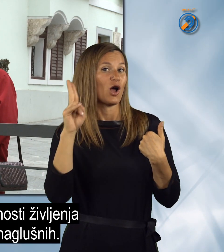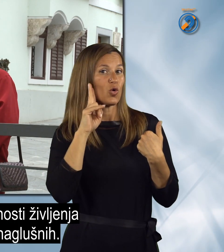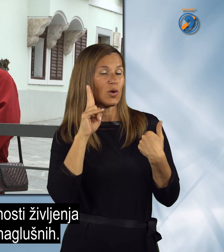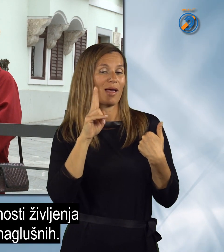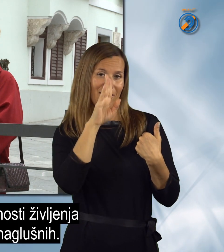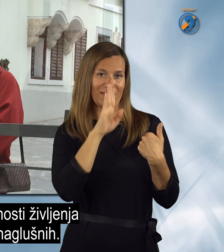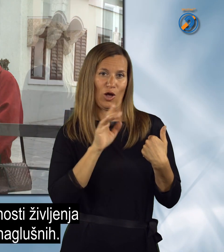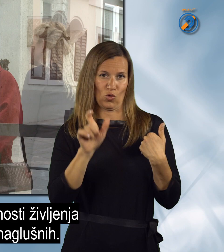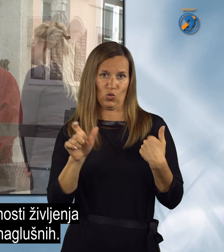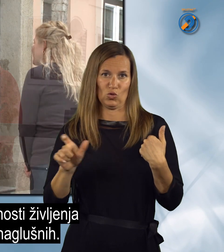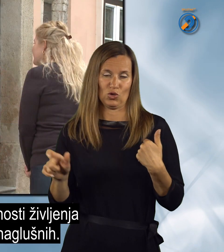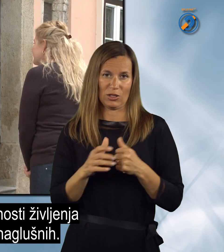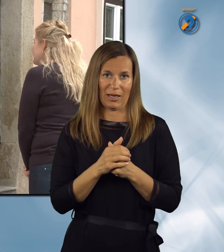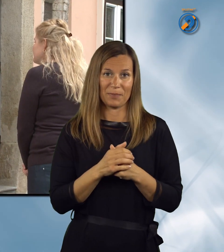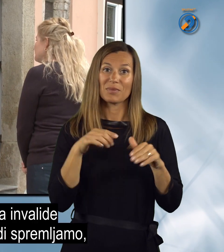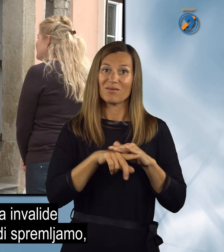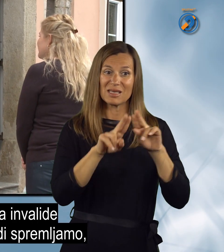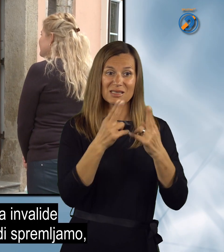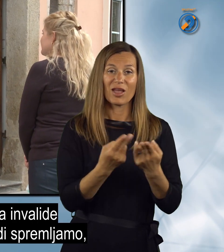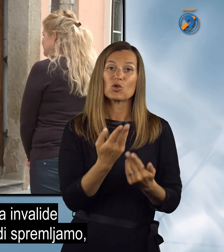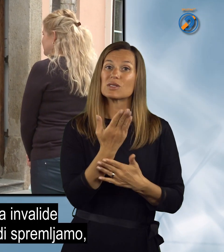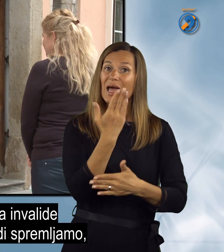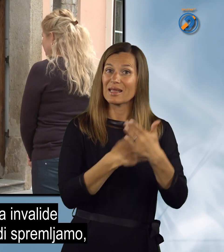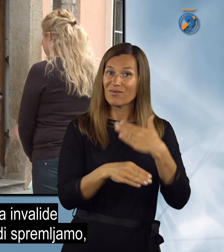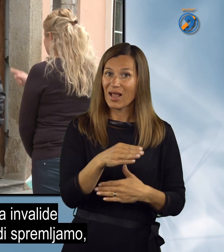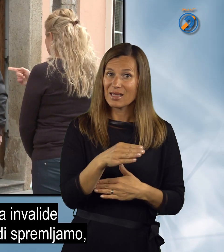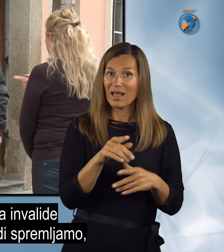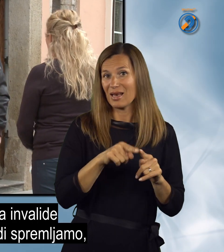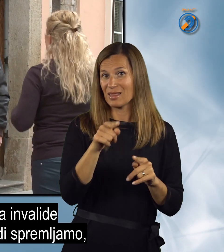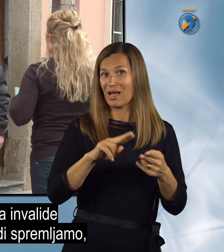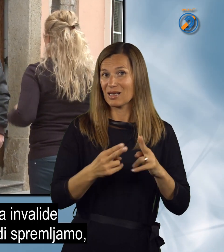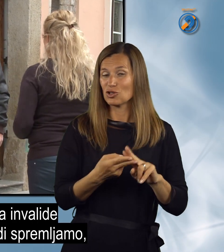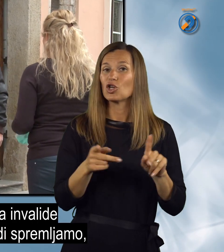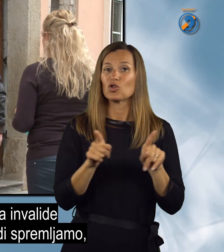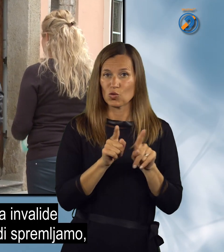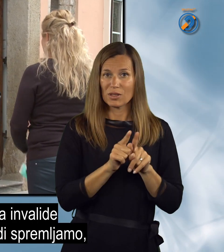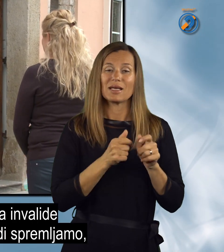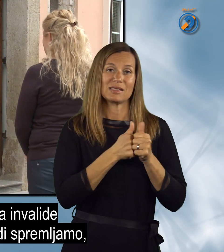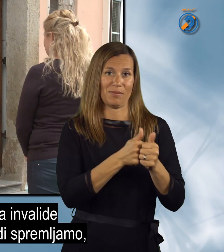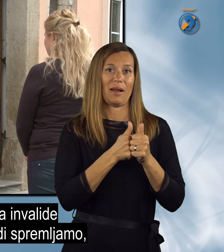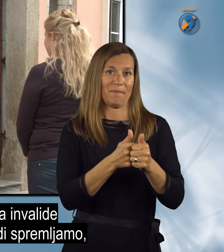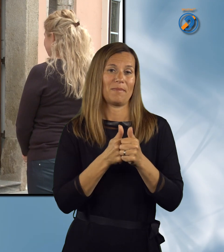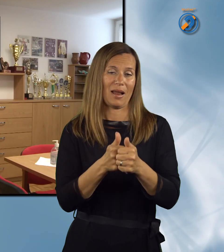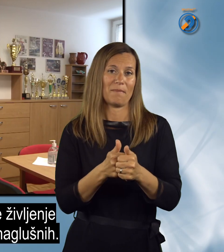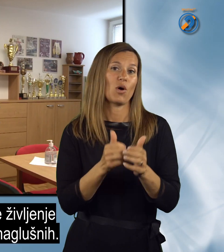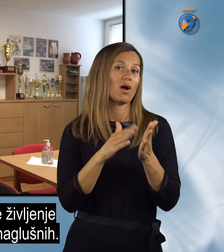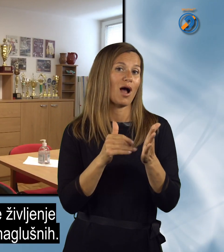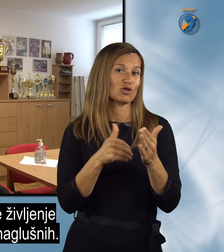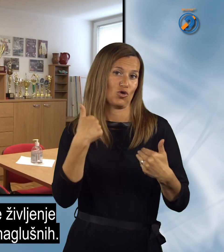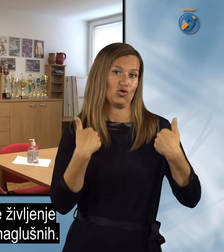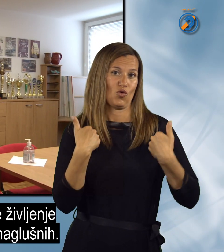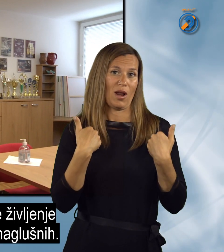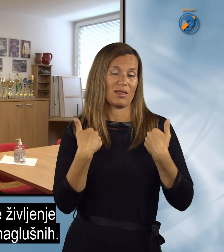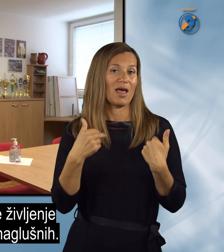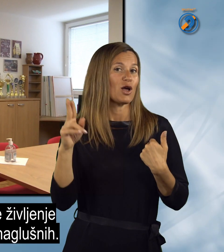življenja gluhih in naglušnih. V svetu za invalide na ta način tudi spremljamo, kakšno